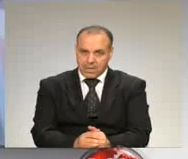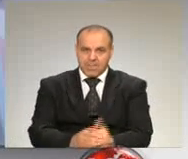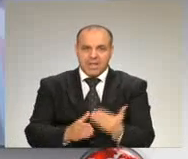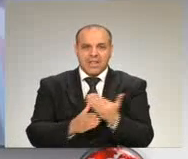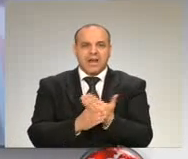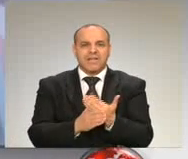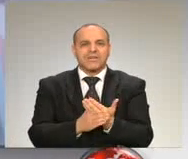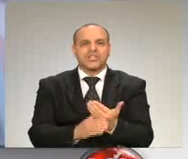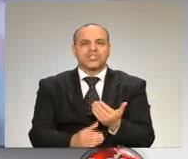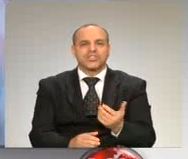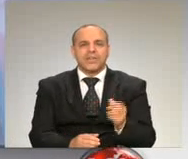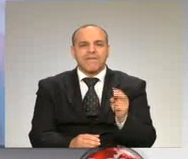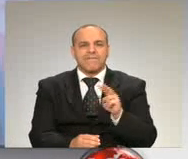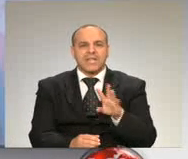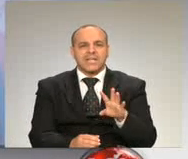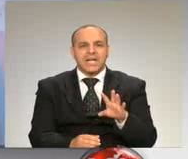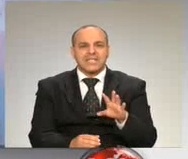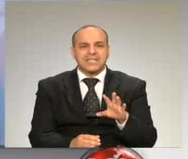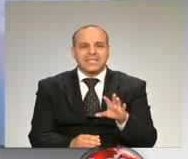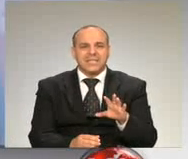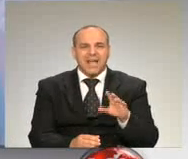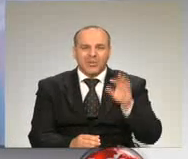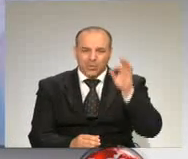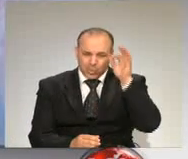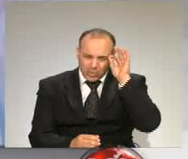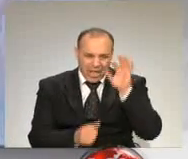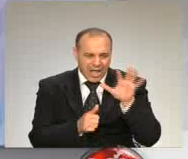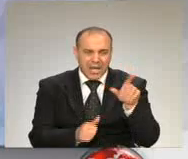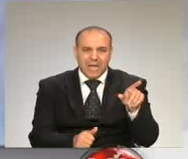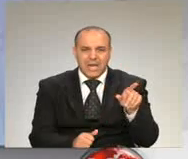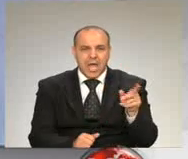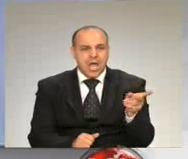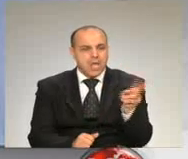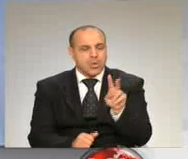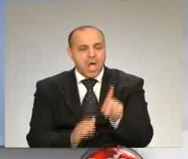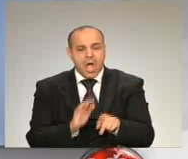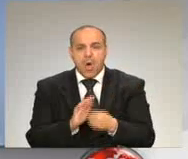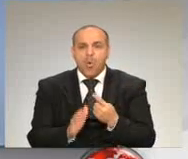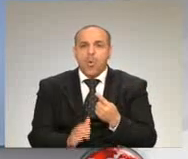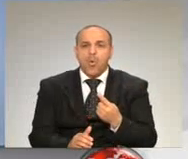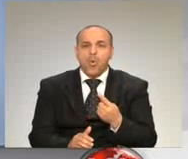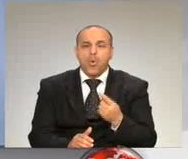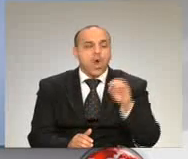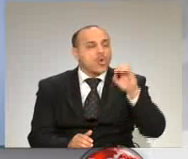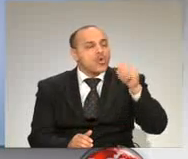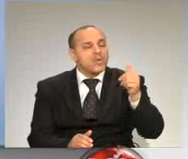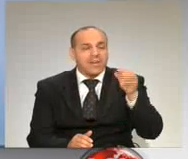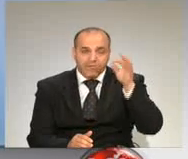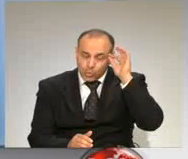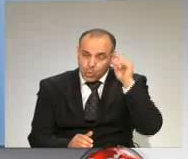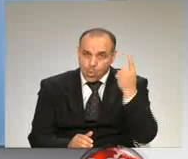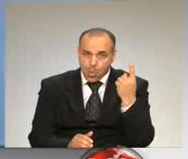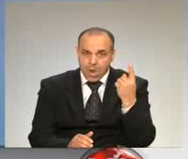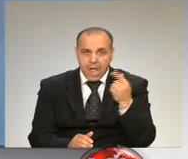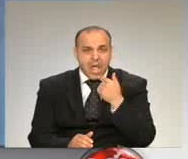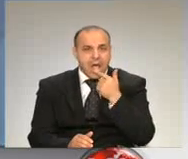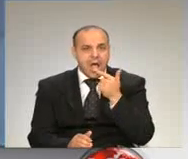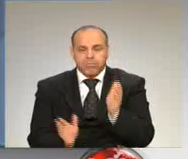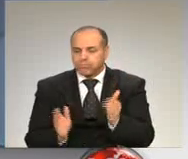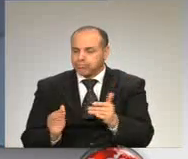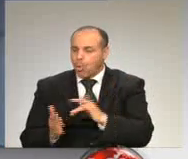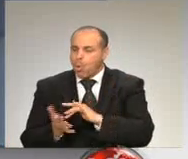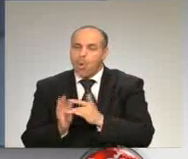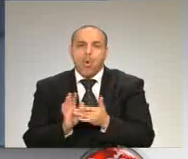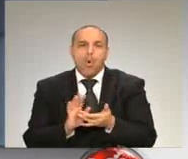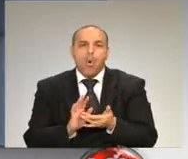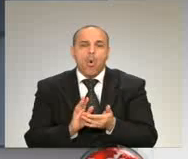مدرسة شرفش 24 بي سي دي ثابت تحولت اليوم إلى أول مدرسة رقمية في تونس، فقد تم تجهيزها